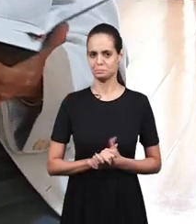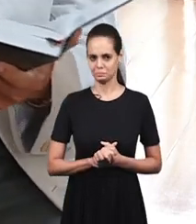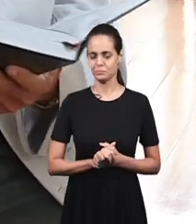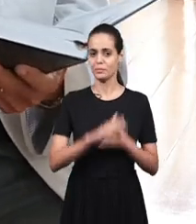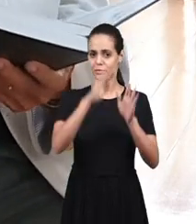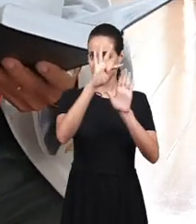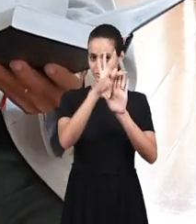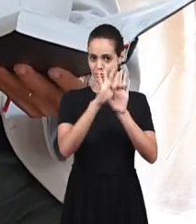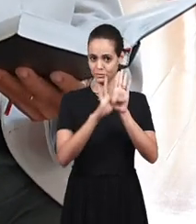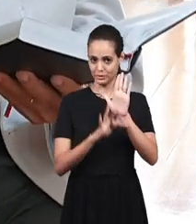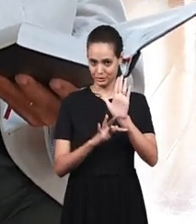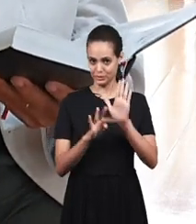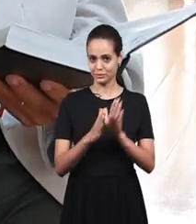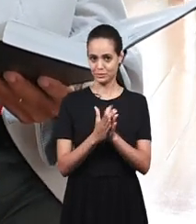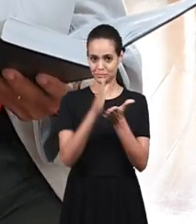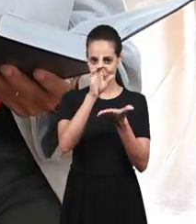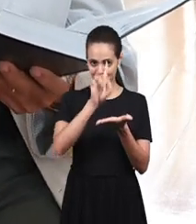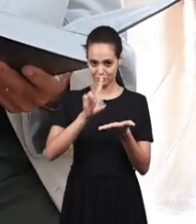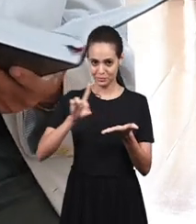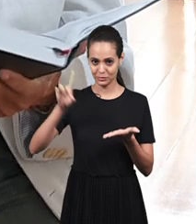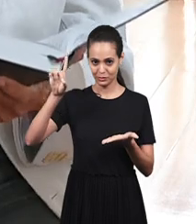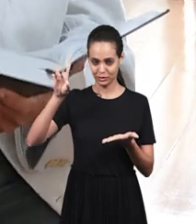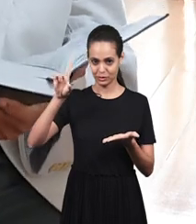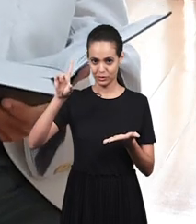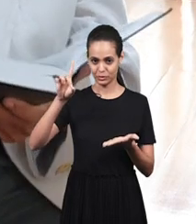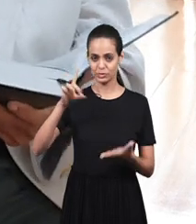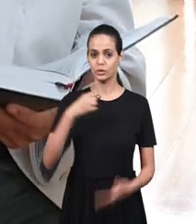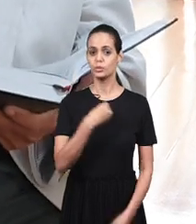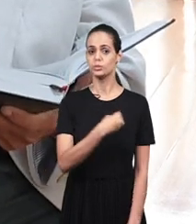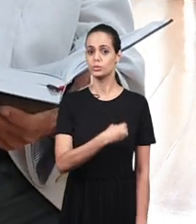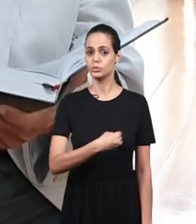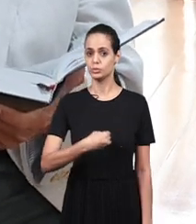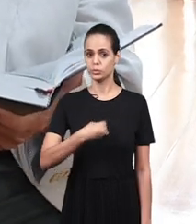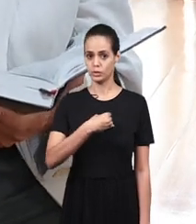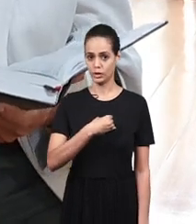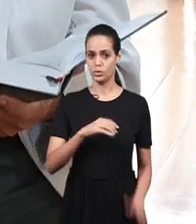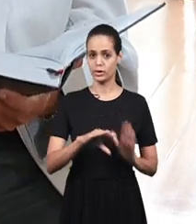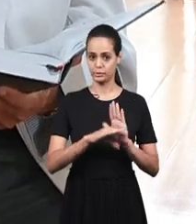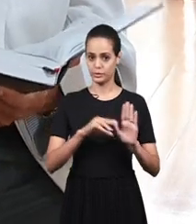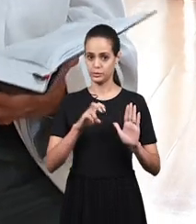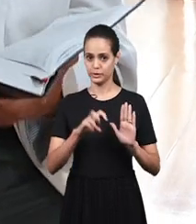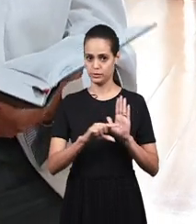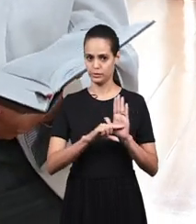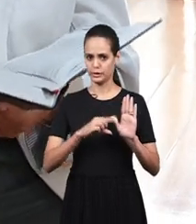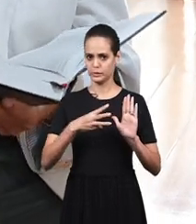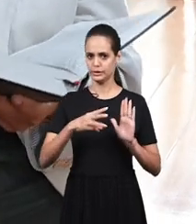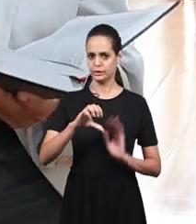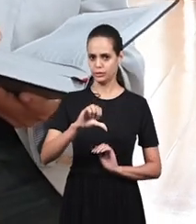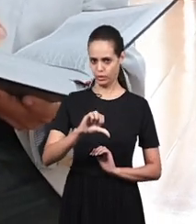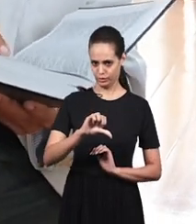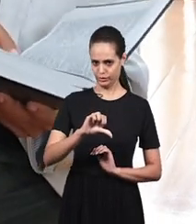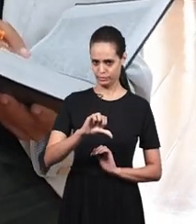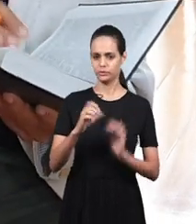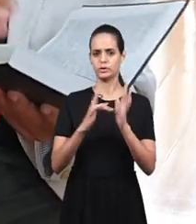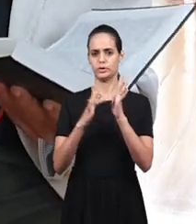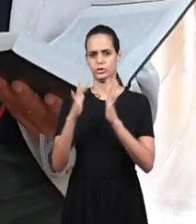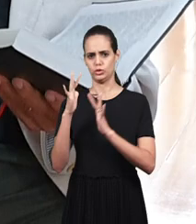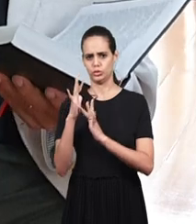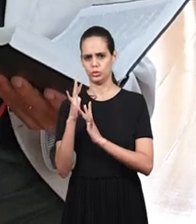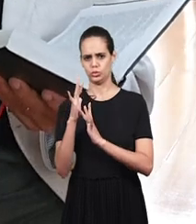l'Ancien Testament. Et là, nous allons au texte de la parole qui est en Jean